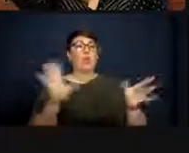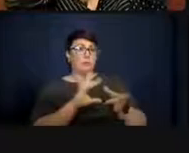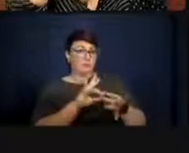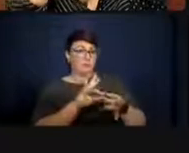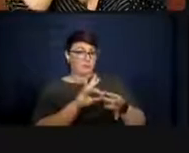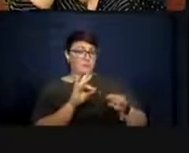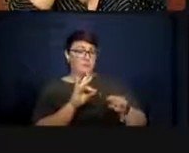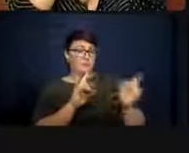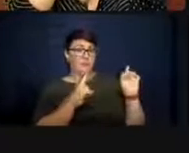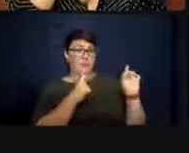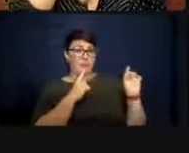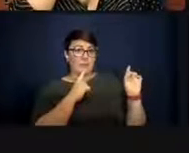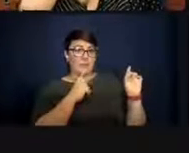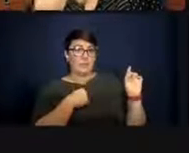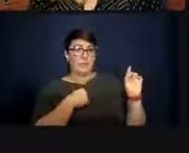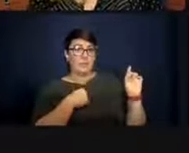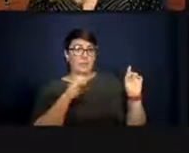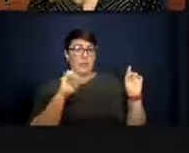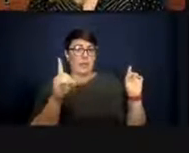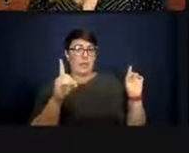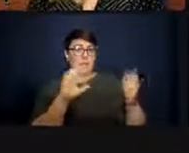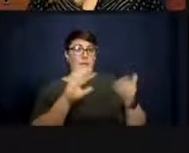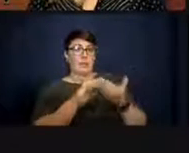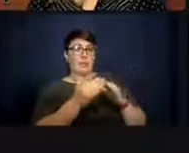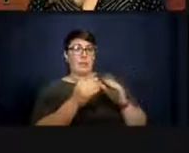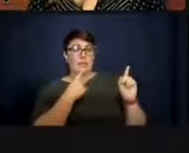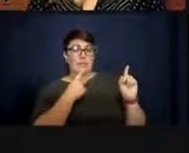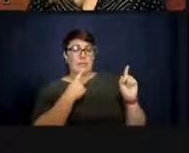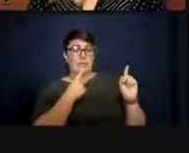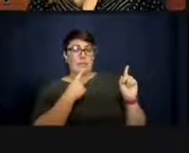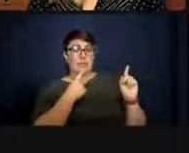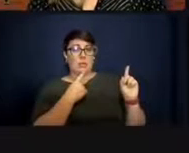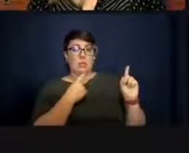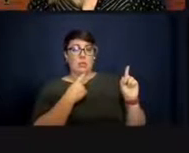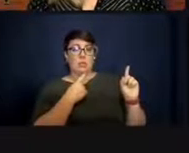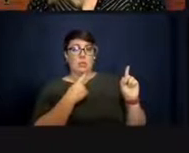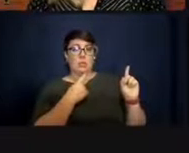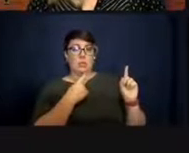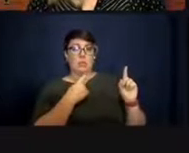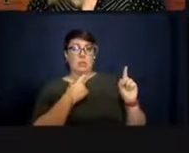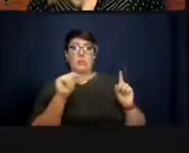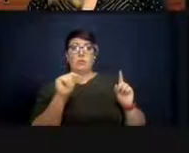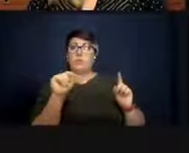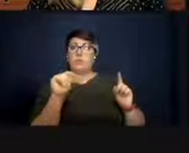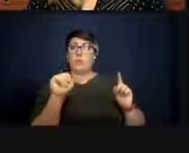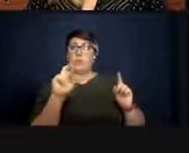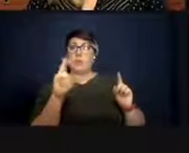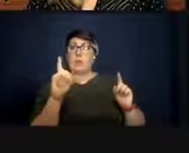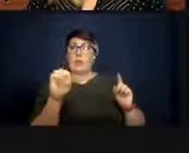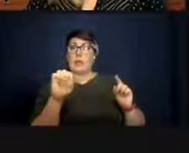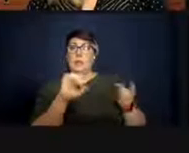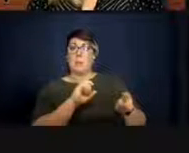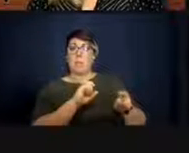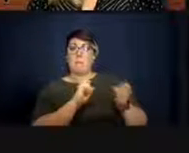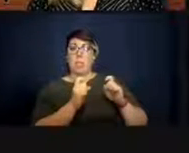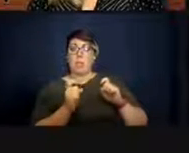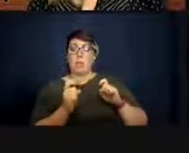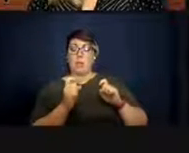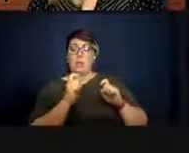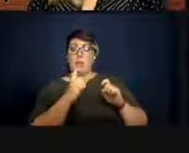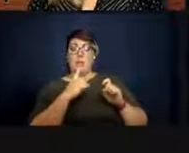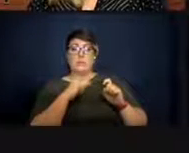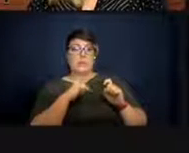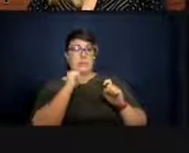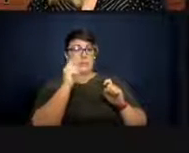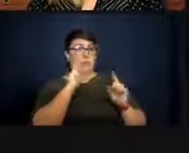في بعض الأمور التي تحدثتم أنتم عنها وزرع الأشجار، أنه عندما